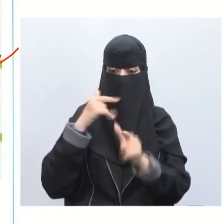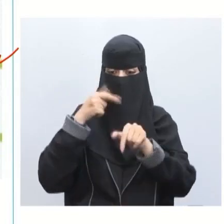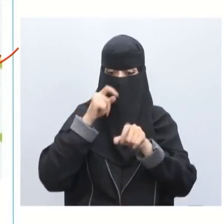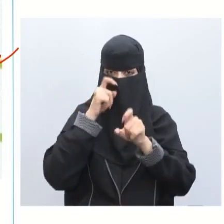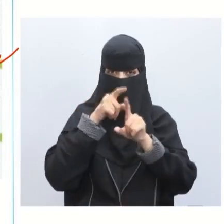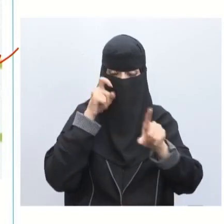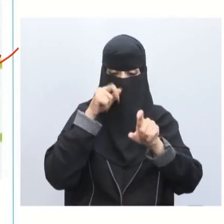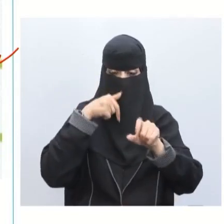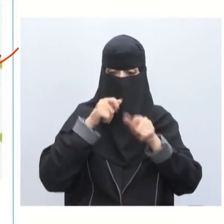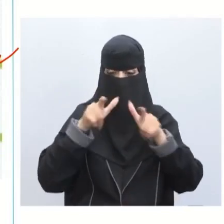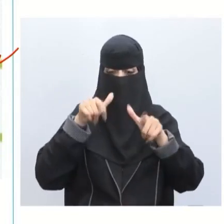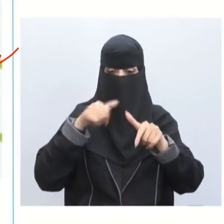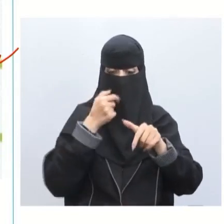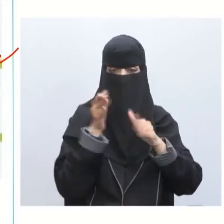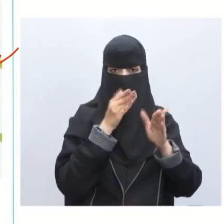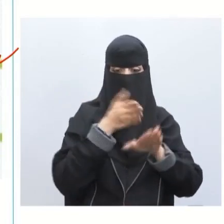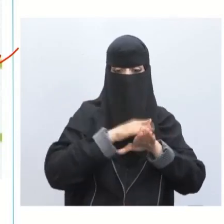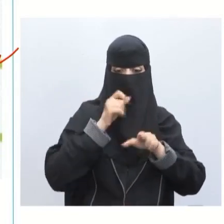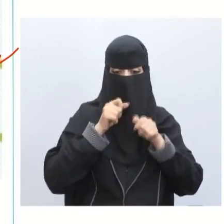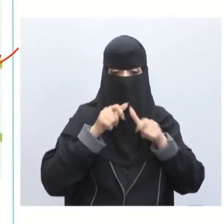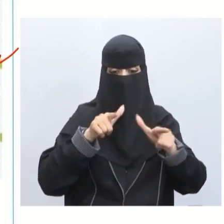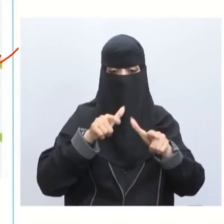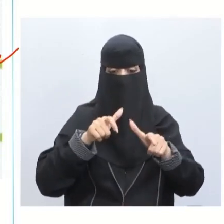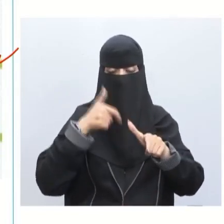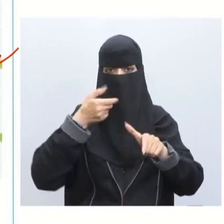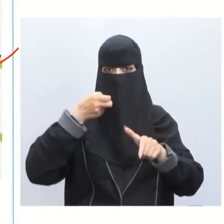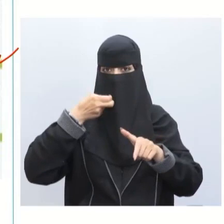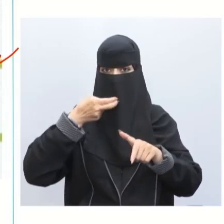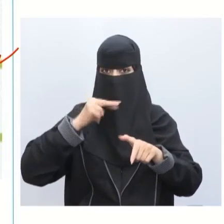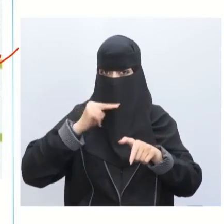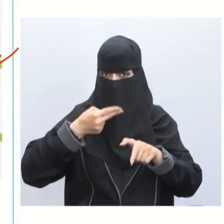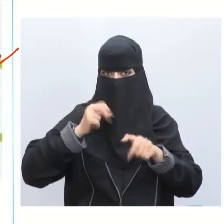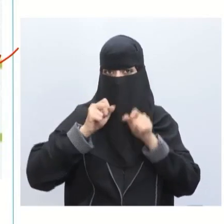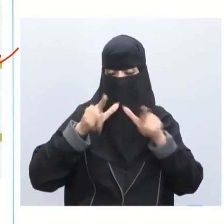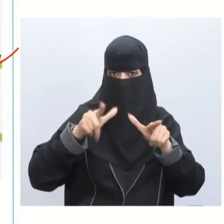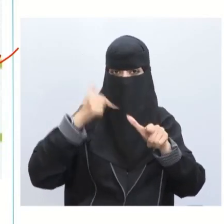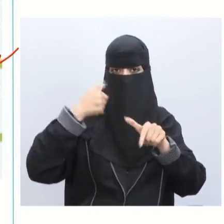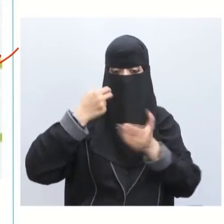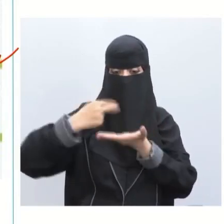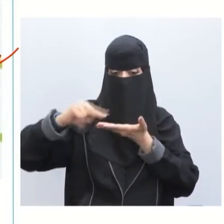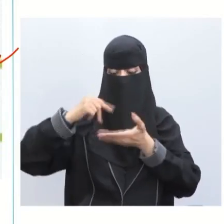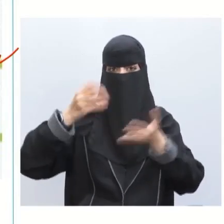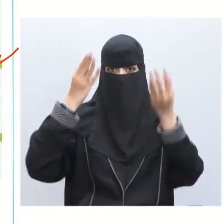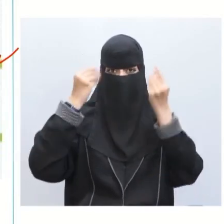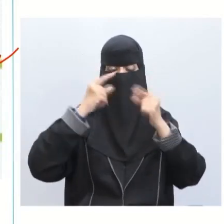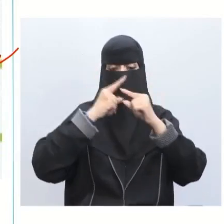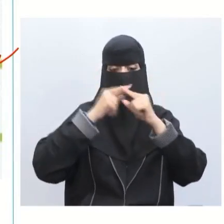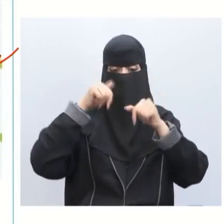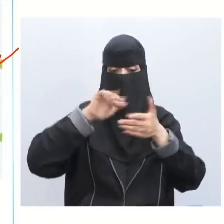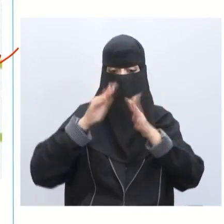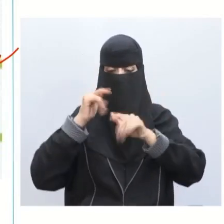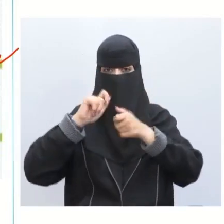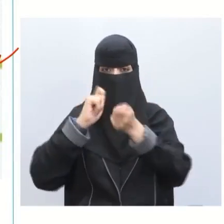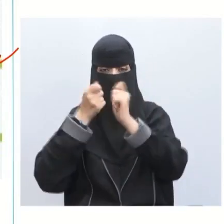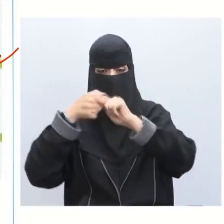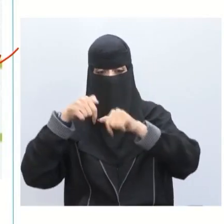تعمد تشويه سمعه المتنمر عليه عن طريق نشر الشائعات وارسال معلومات خاطئه